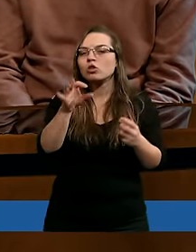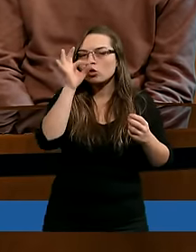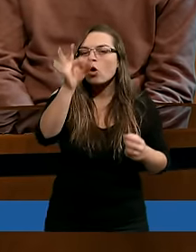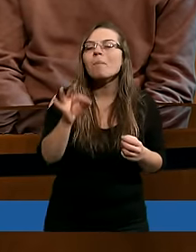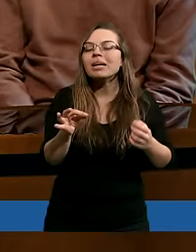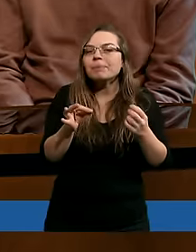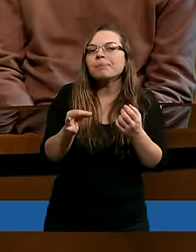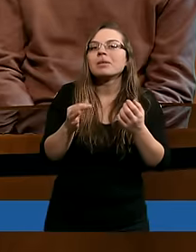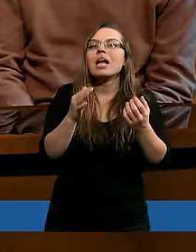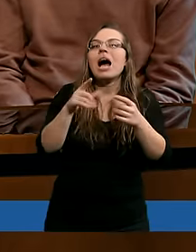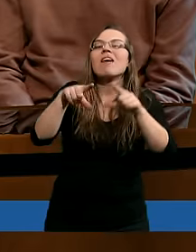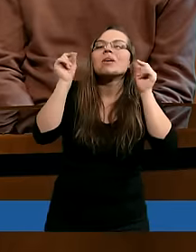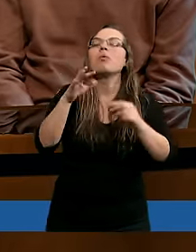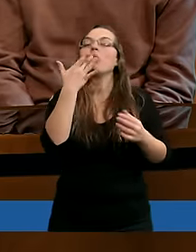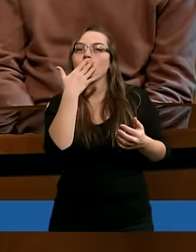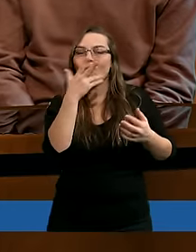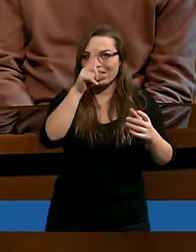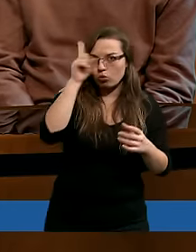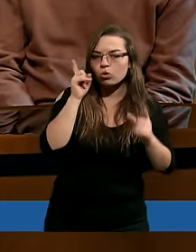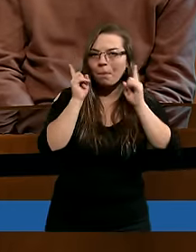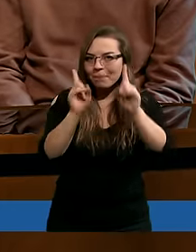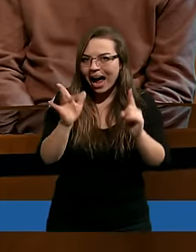dobry balans pomiędzy mówieniem ludziom prawdy,